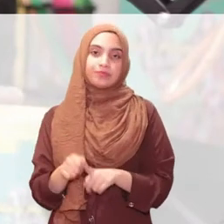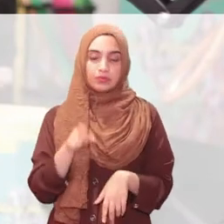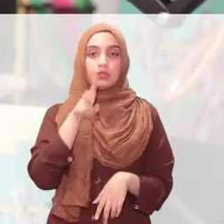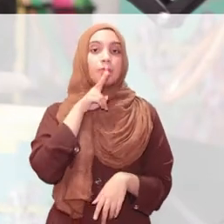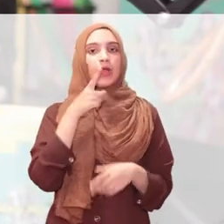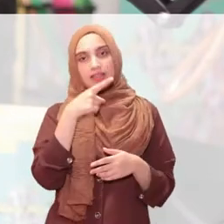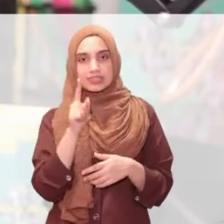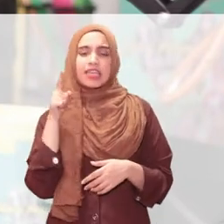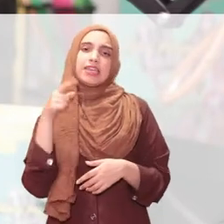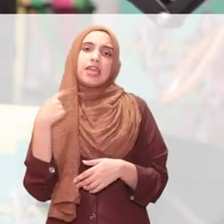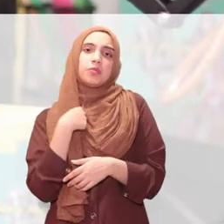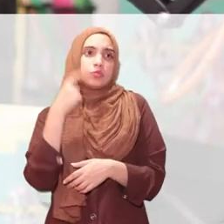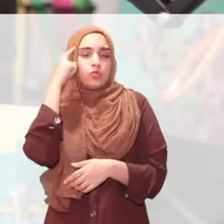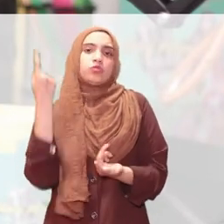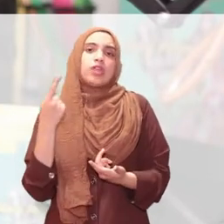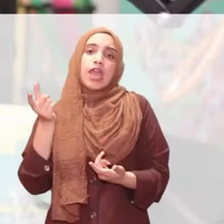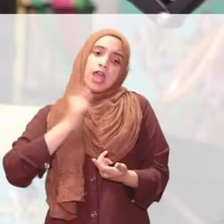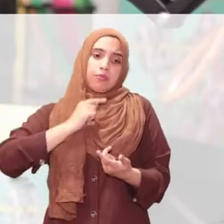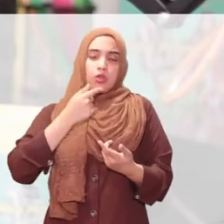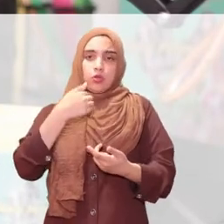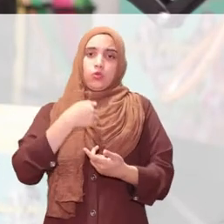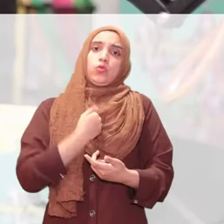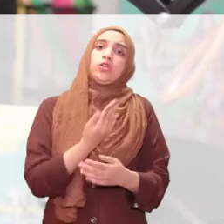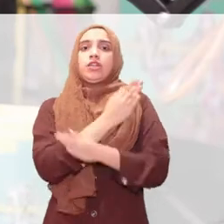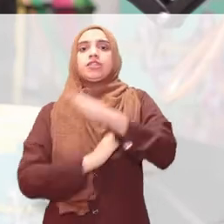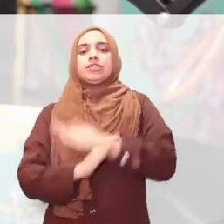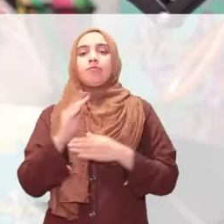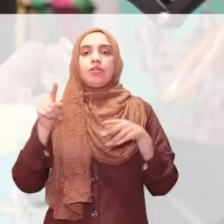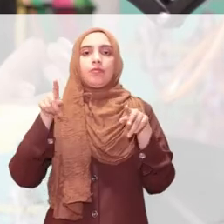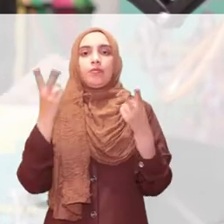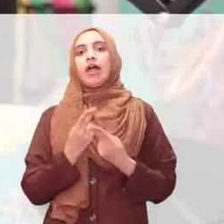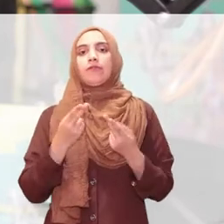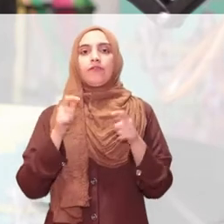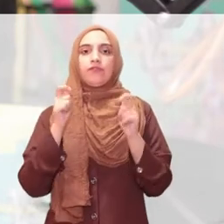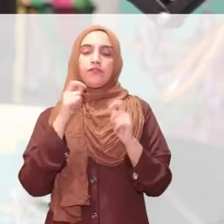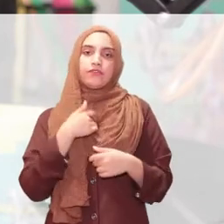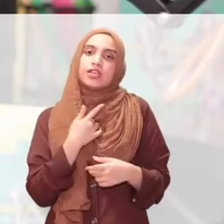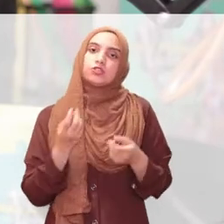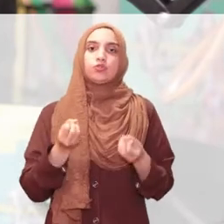कभी-कभी मस्से आपके हर तरह से जरुर सोचते हैं कि डोंट